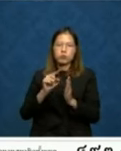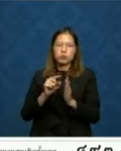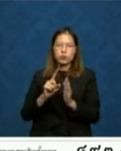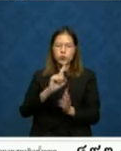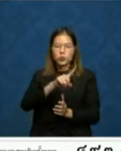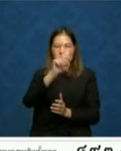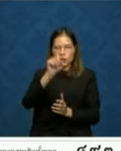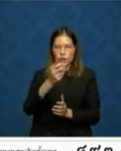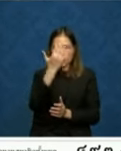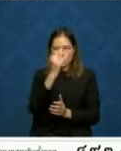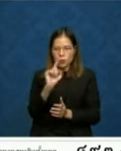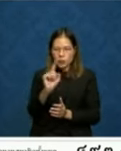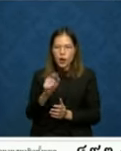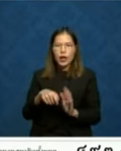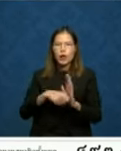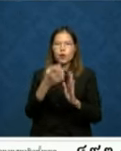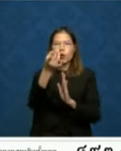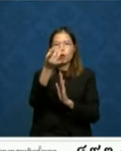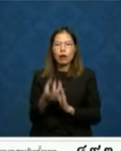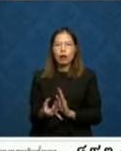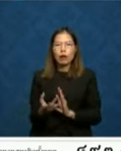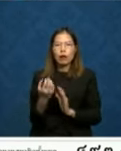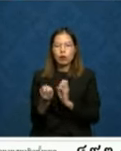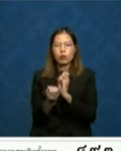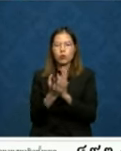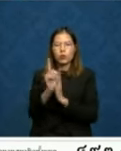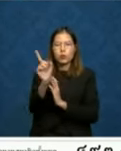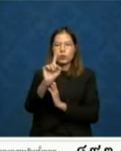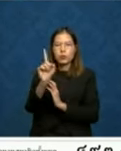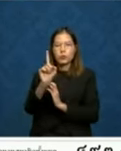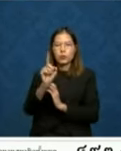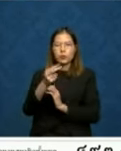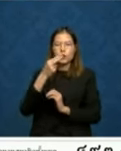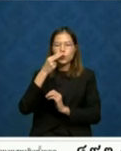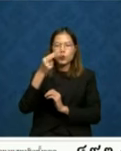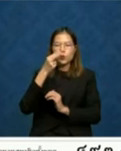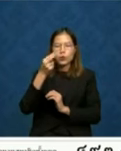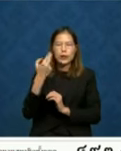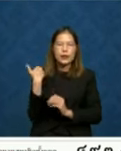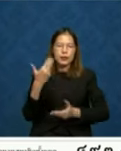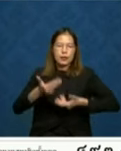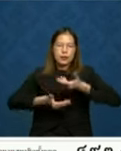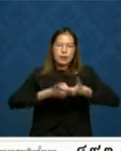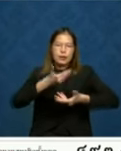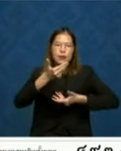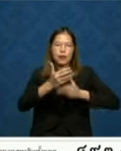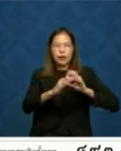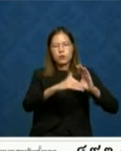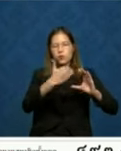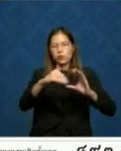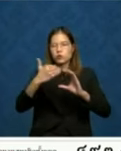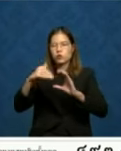งสัยอยู่ว่าเกิดอะไรขึ้นผลกระทบที่ตามมาก็แน่นอนครับบุหรี่เถื่อนนำเข้ามีมากมาย